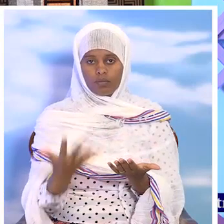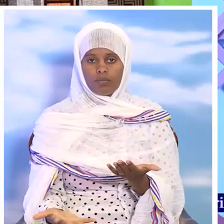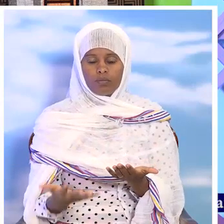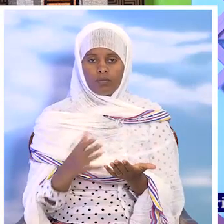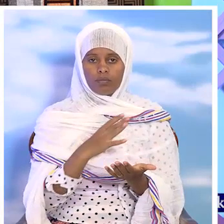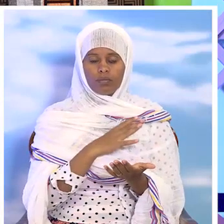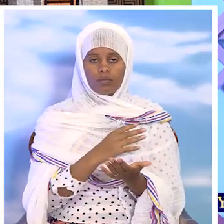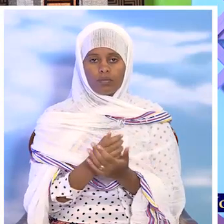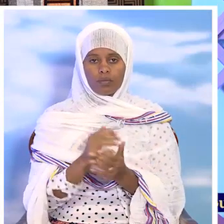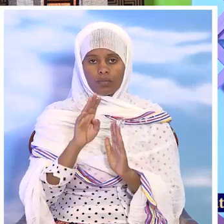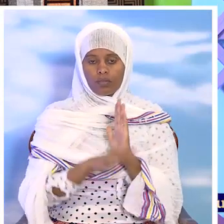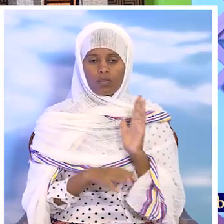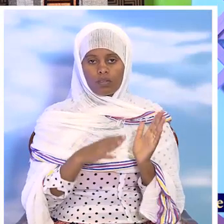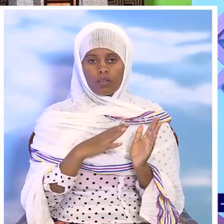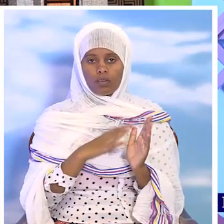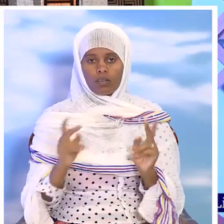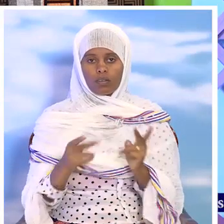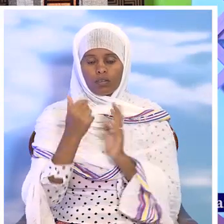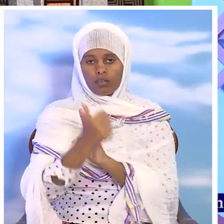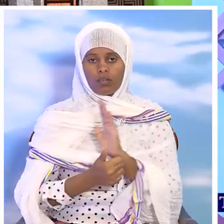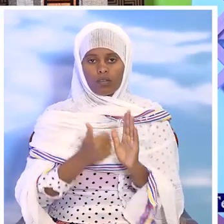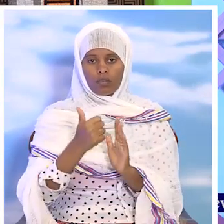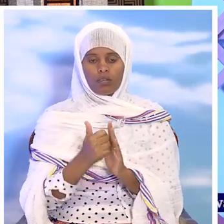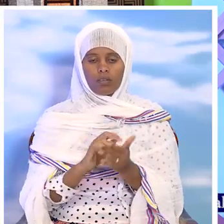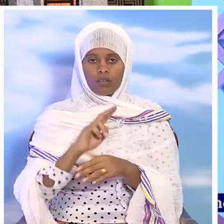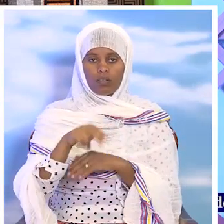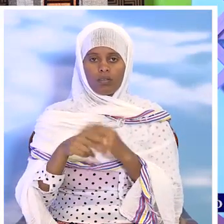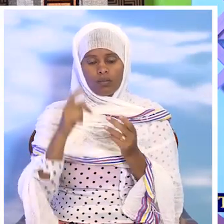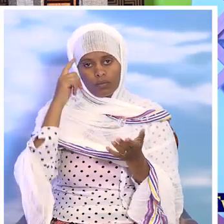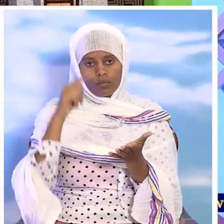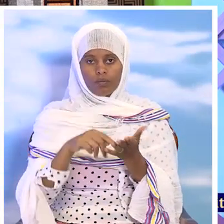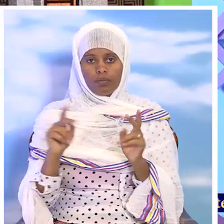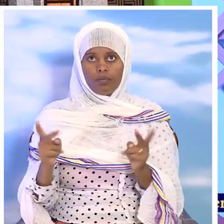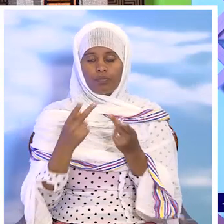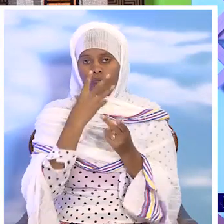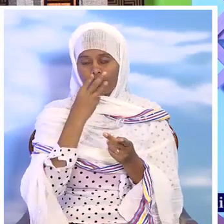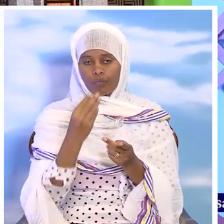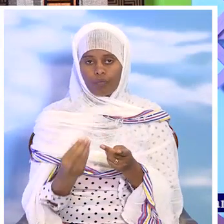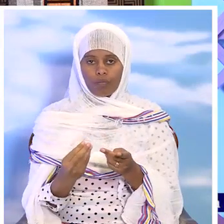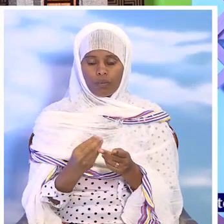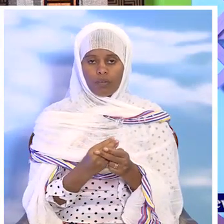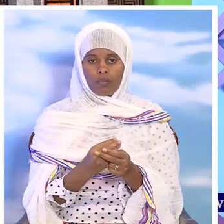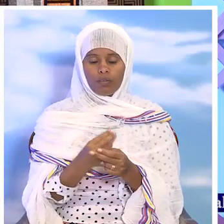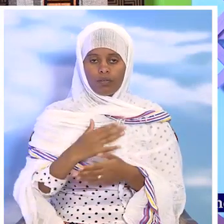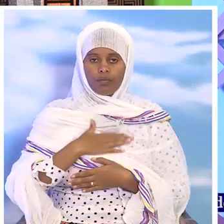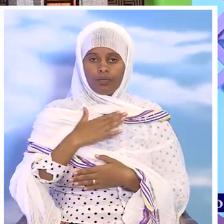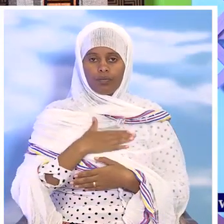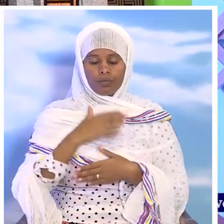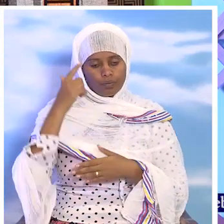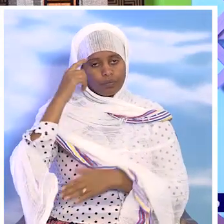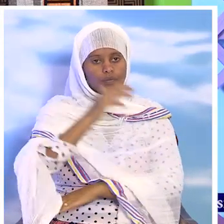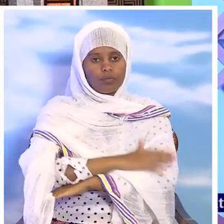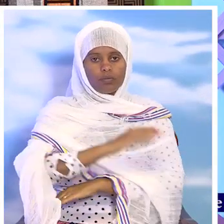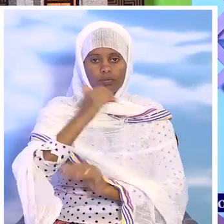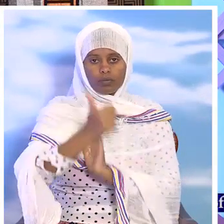እየን። ናይ ጳጉሜን መዓልታት ተሪፈናና ዘለዋ ናብ ሓድሽ ዓመት ክንሰጋገር ማለት እዩ። እግዚኣብሔር ኣምላኽ ሓድሽ ህይወት ንሕጎሰሉን ንቆስነሉን